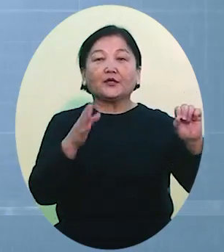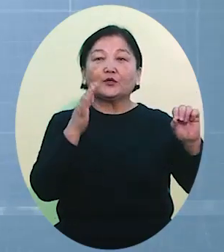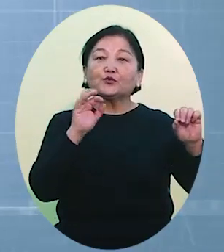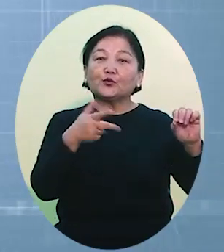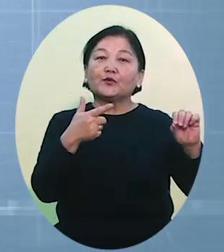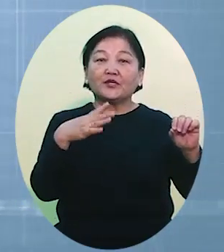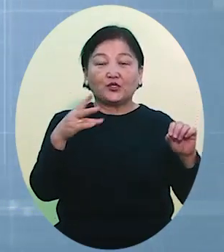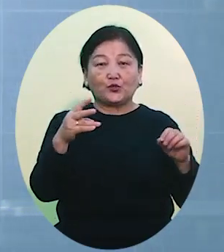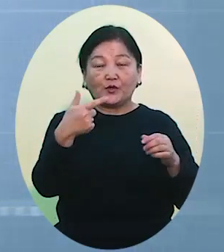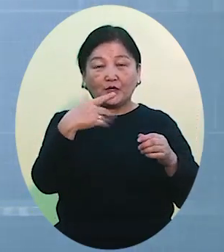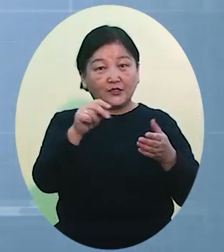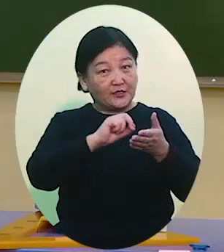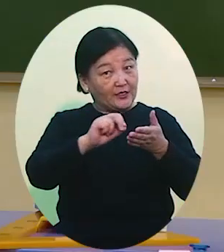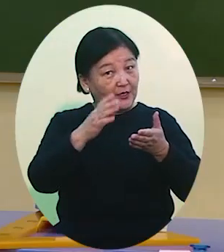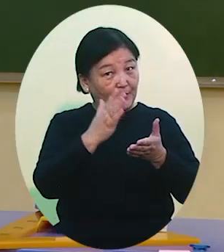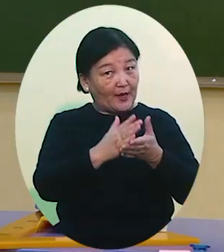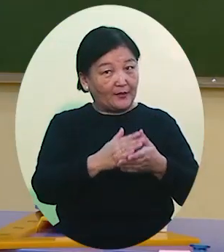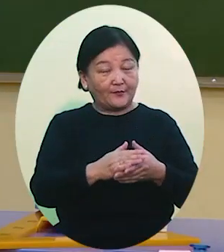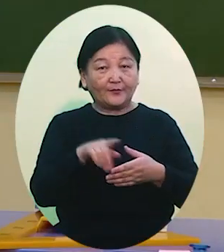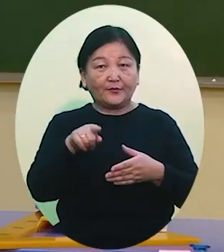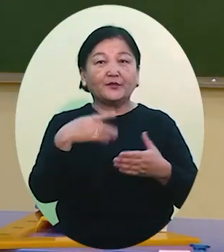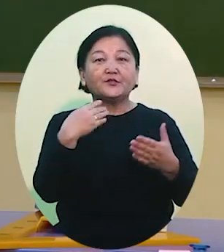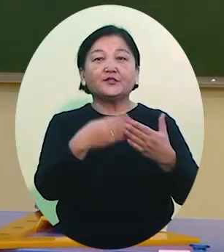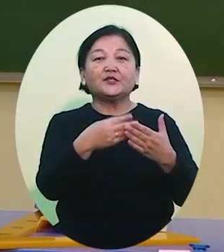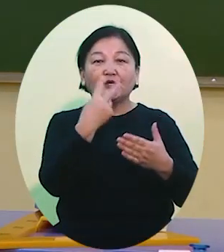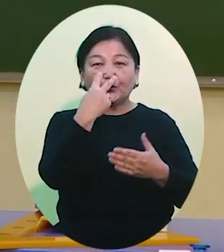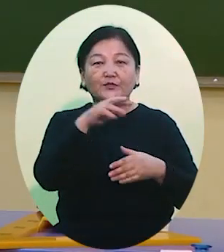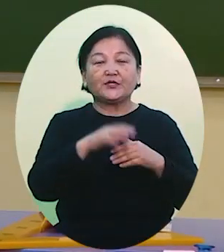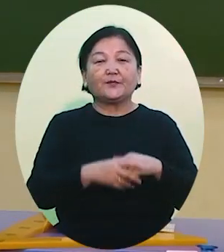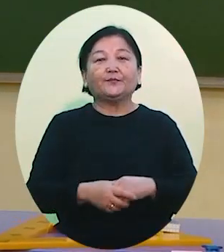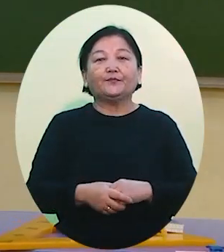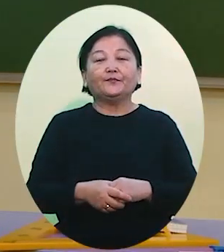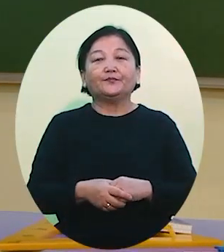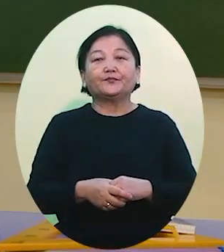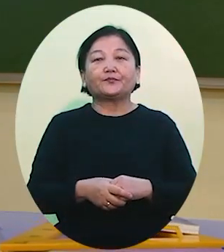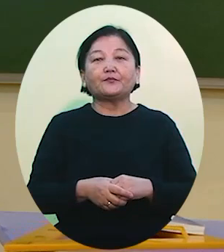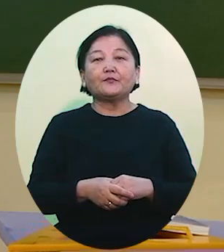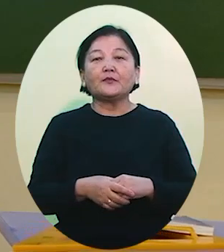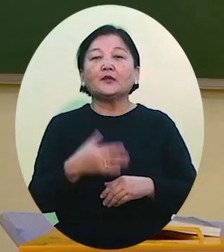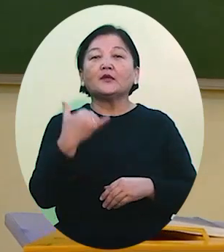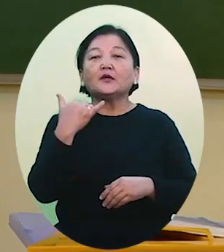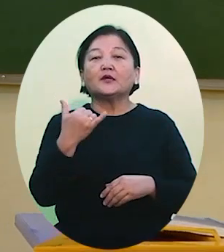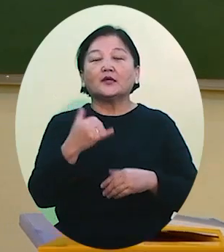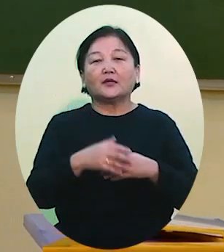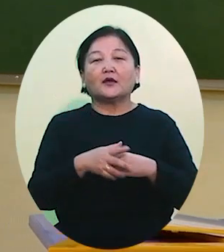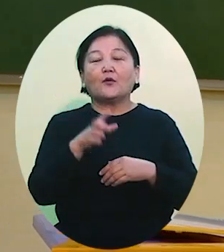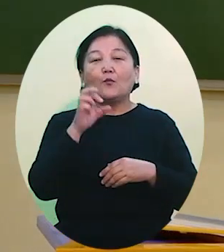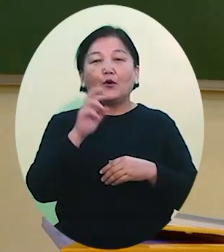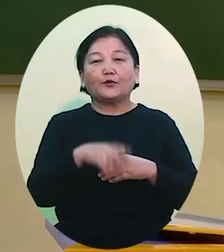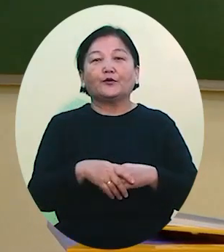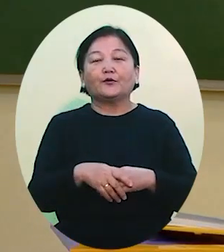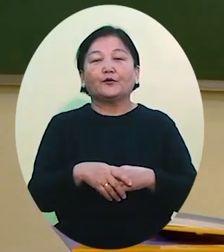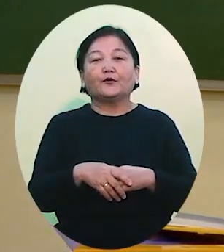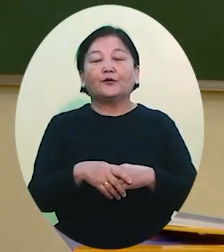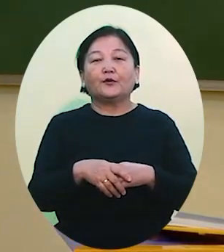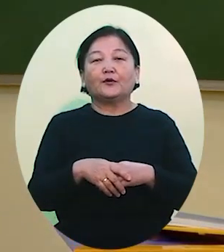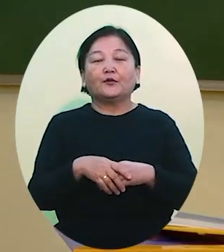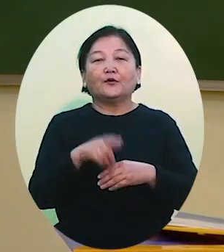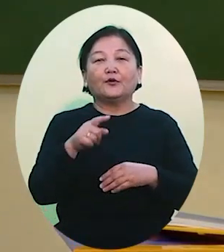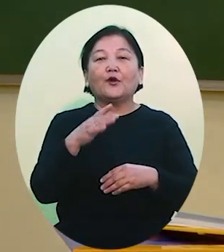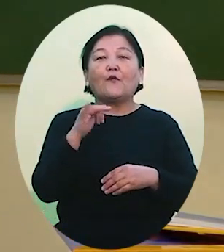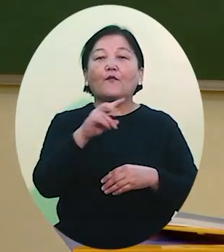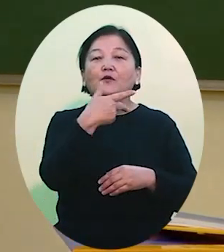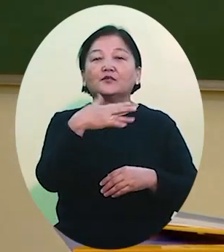За нэг юм жишээ авч үзье. За энэ дээр ярилахад y бол функцийн утга. За 2